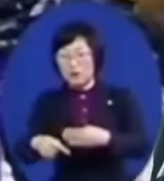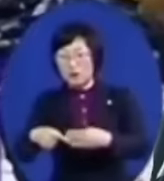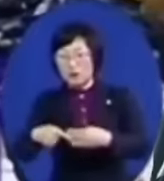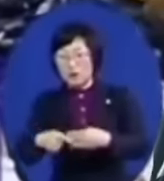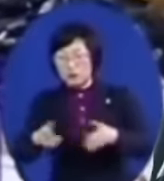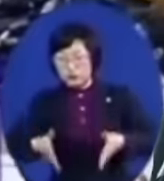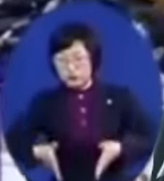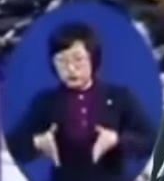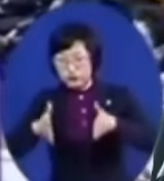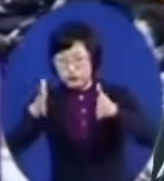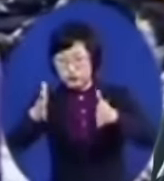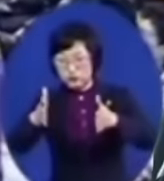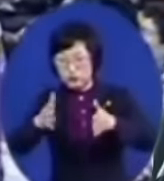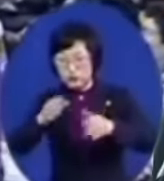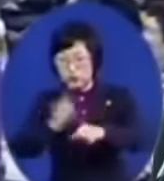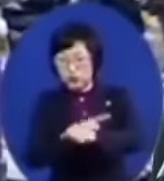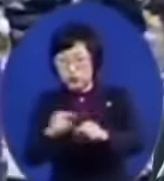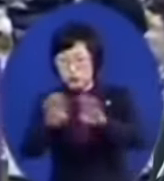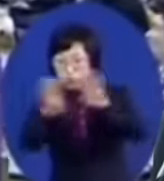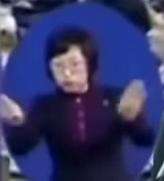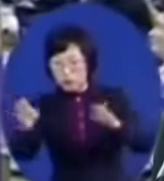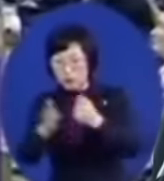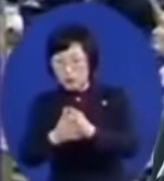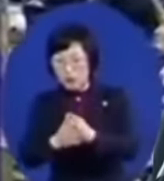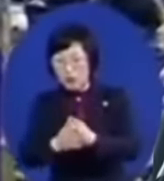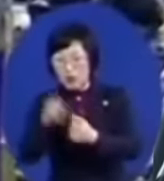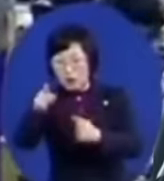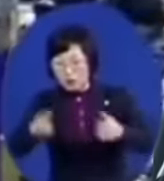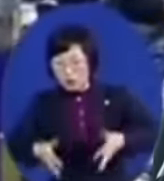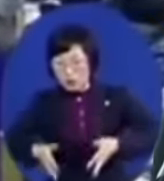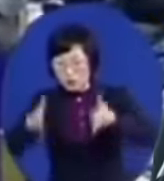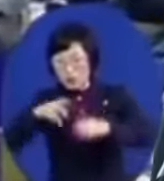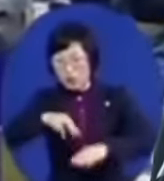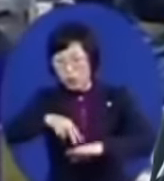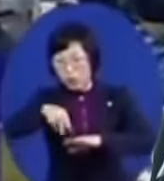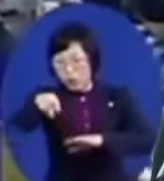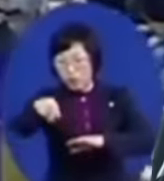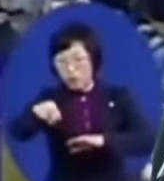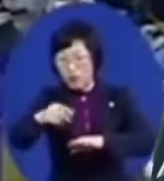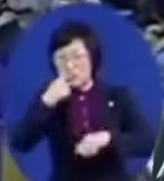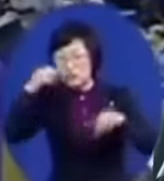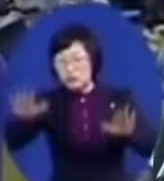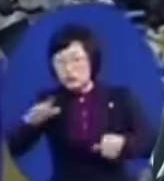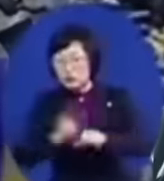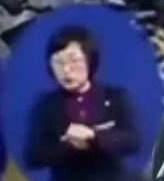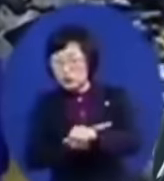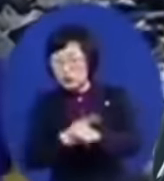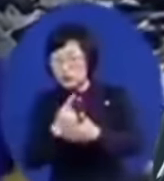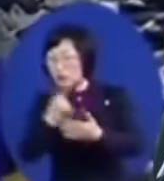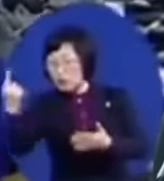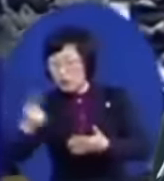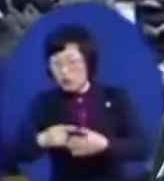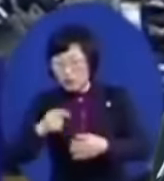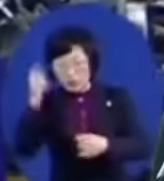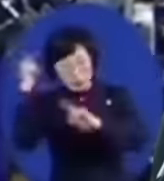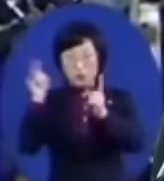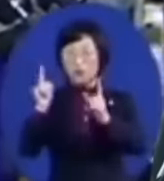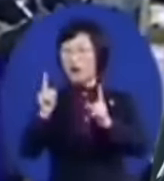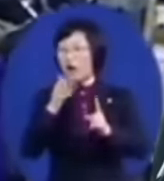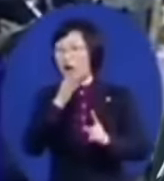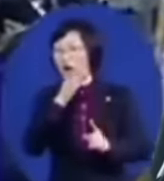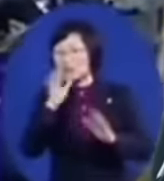저절로 열리더지라. 나와서 한 거리를 지나며 천사가 곧 떠나더라. 이에 베드로가 정신이 들어 이르되 내가 이제야